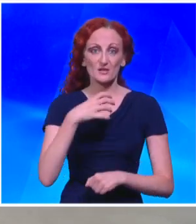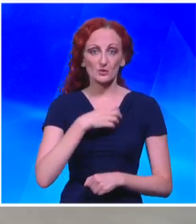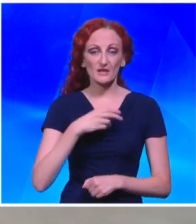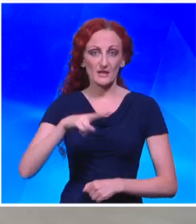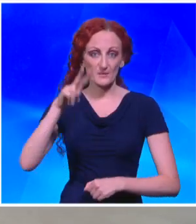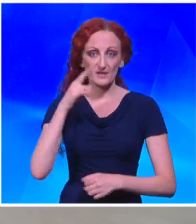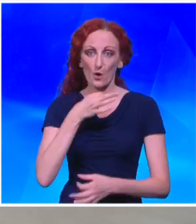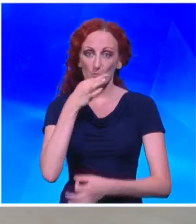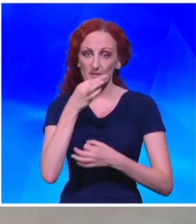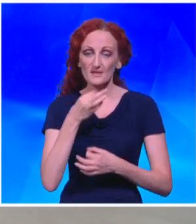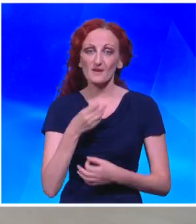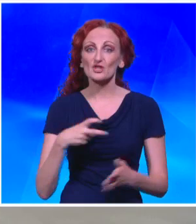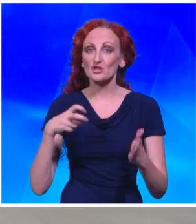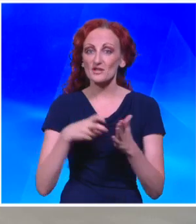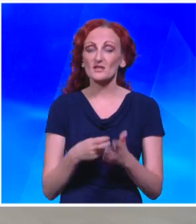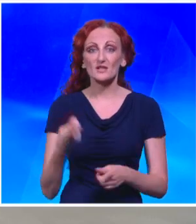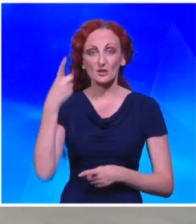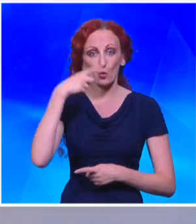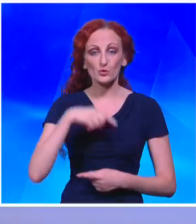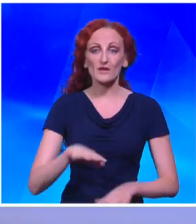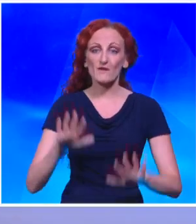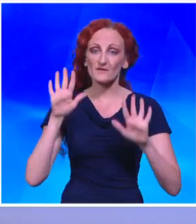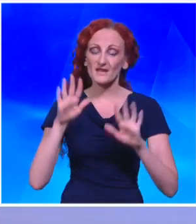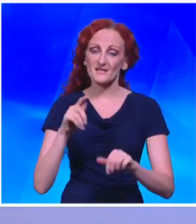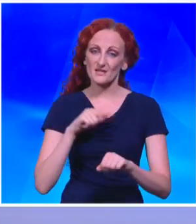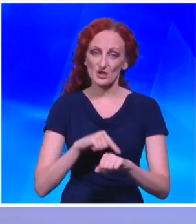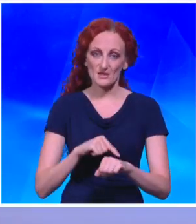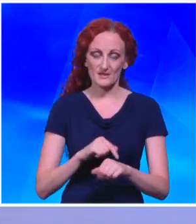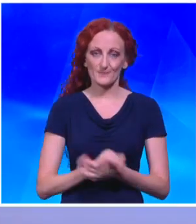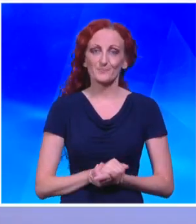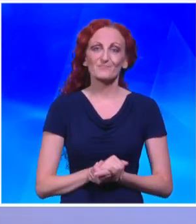се регистрират утре в 10 часа. Гергана Венкова за